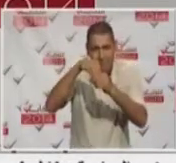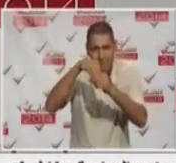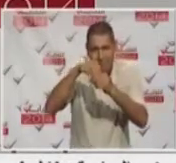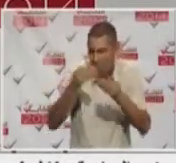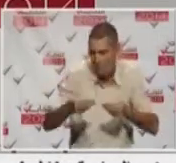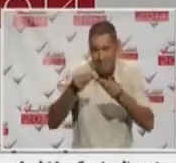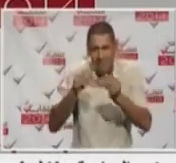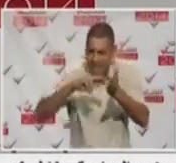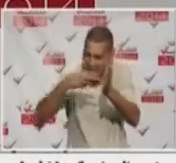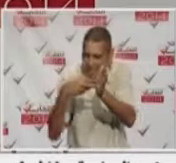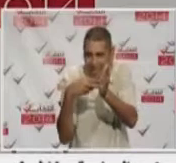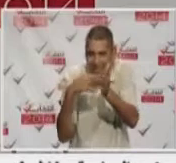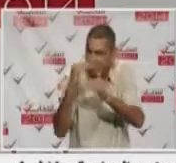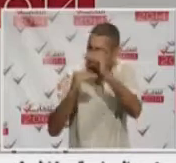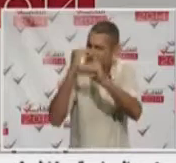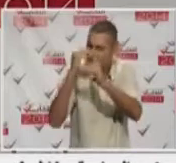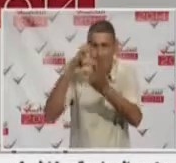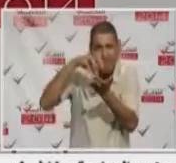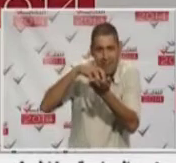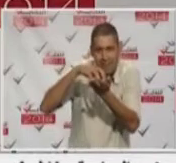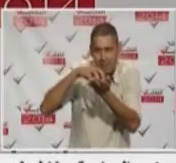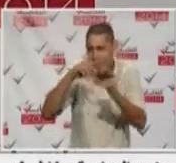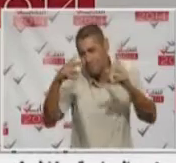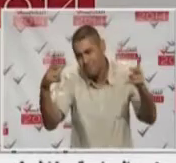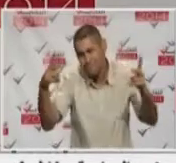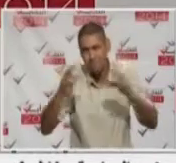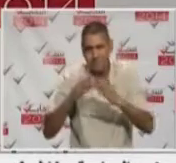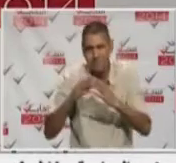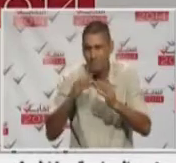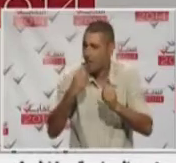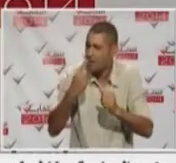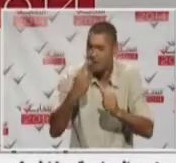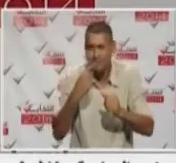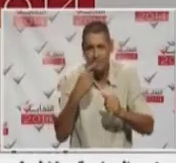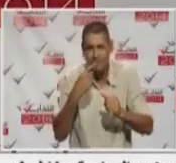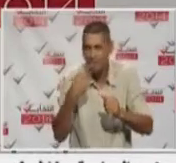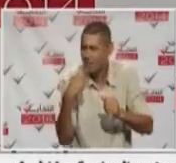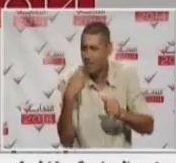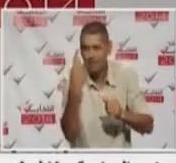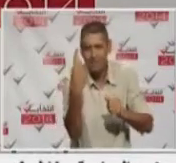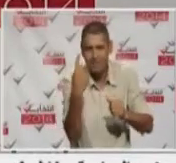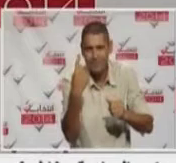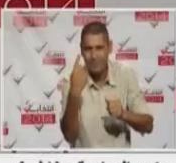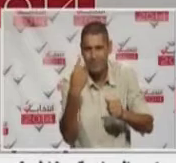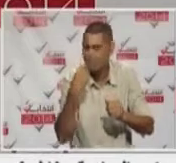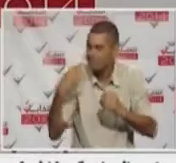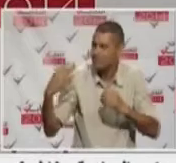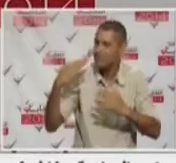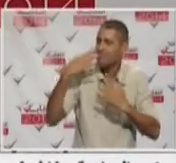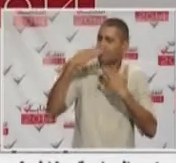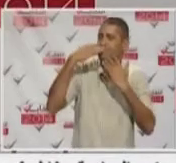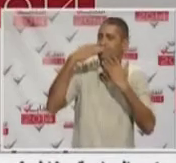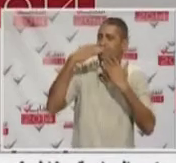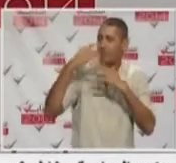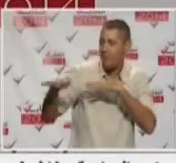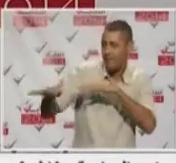توفرت الآليات الضرورية للنهوض بالمنطقة في جميع المجالات. عندما نقول نابل يطل علينا هواءها العليل ورائحة